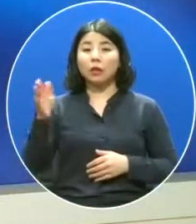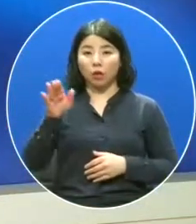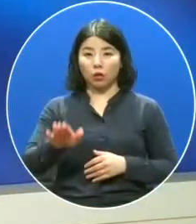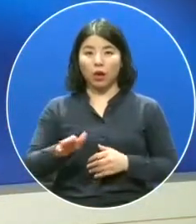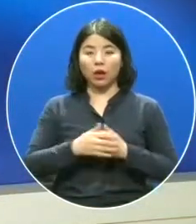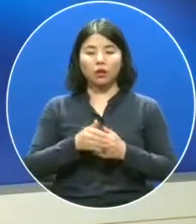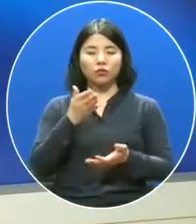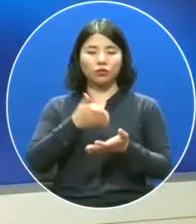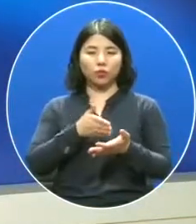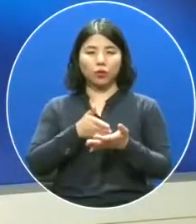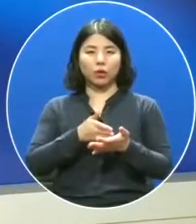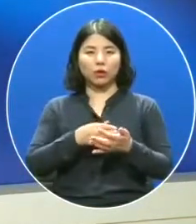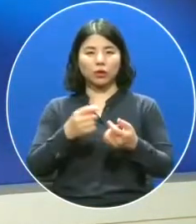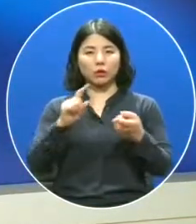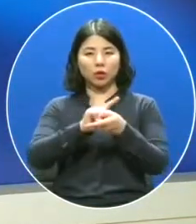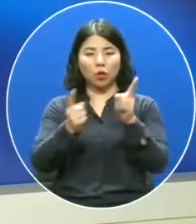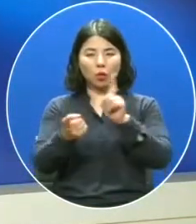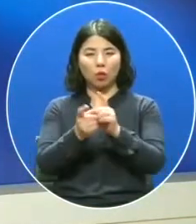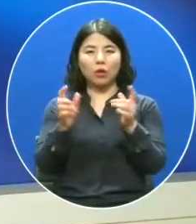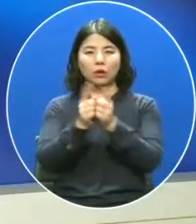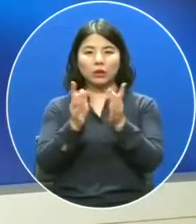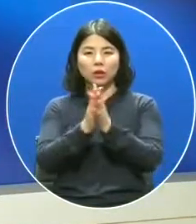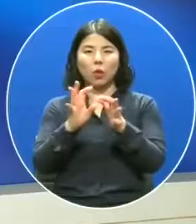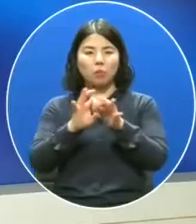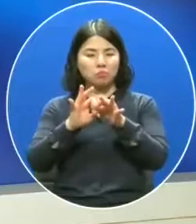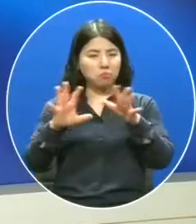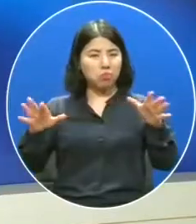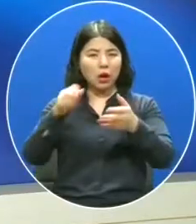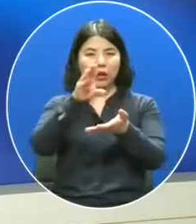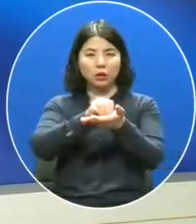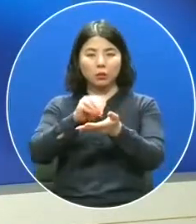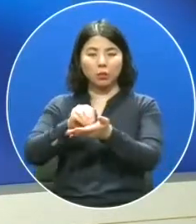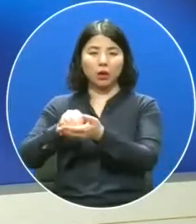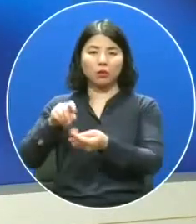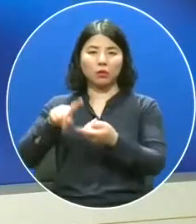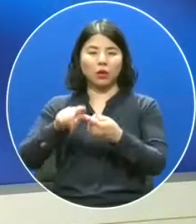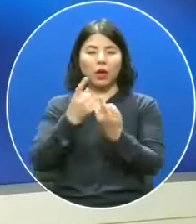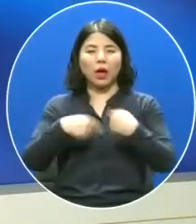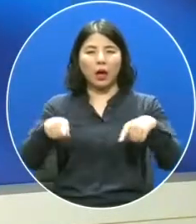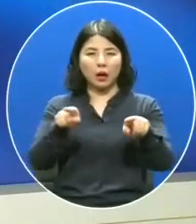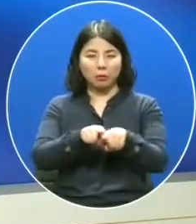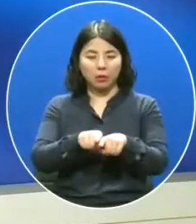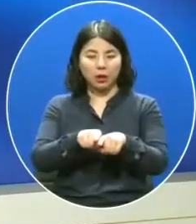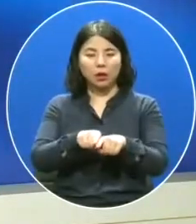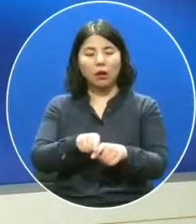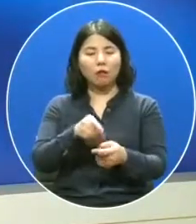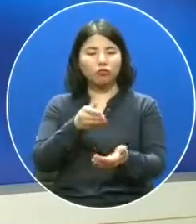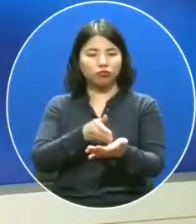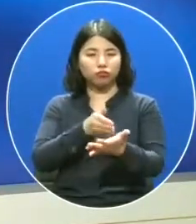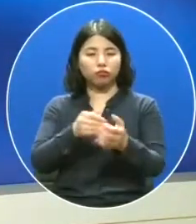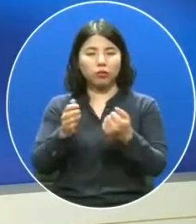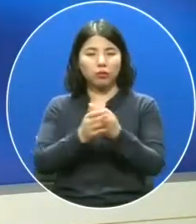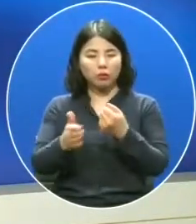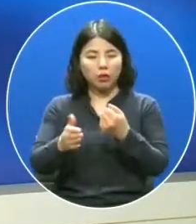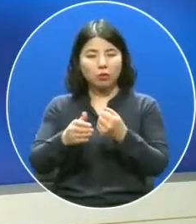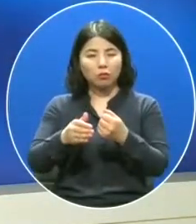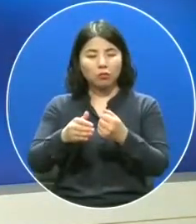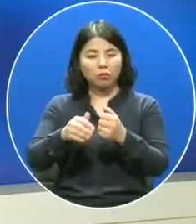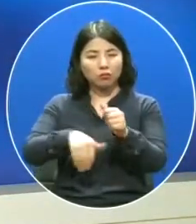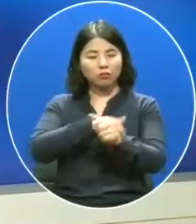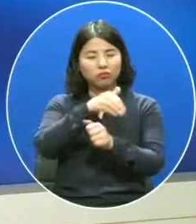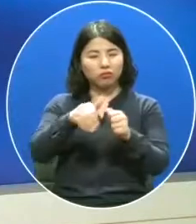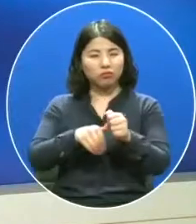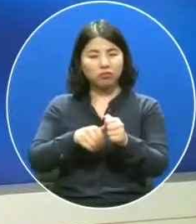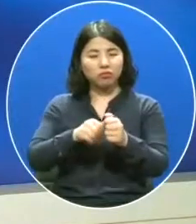한편 뉴스에서 서로 직접적인 관련이 없는 사안들을 함께 보도함으로써 논조가 흐려진 사례가